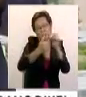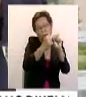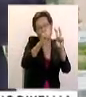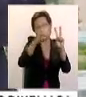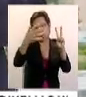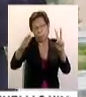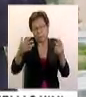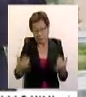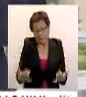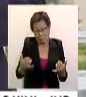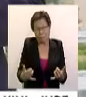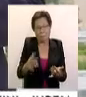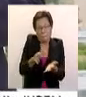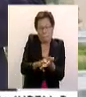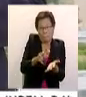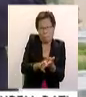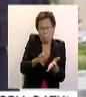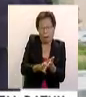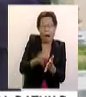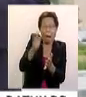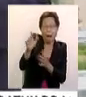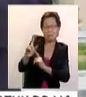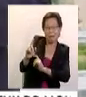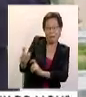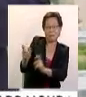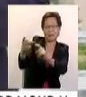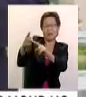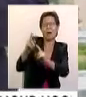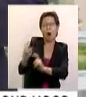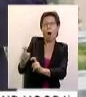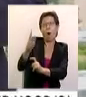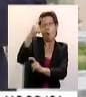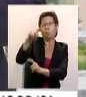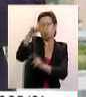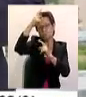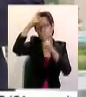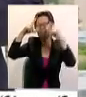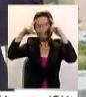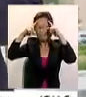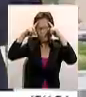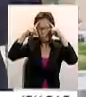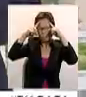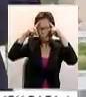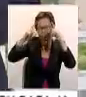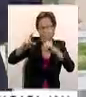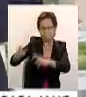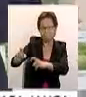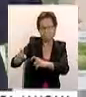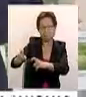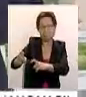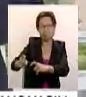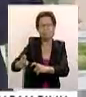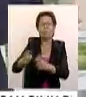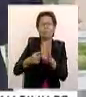dan kini apabila pengiktirafan itu bakal diberikan buat Timbalan Perdana Menteri Malaysia Datuk Seri Dr. Wan Azizah